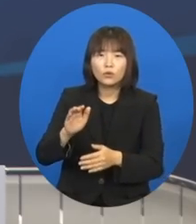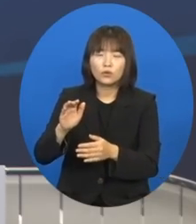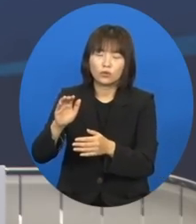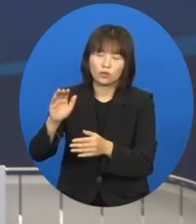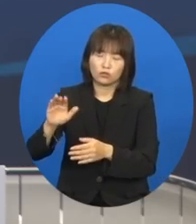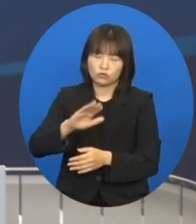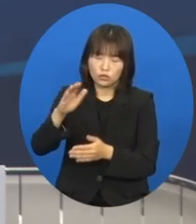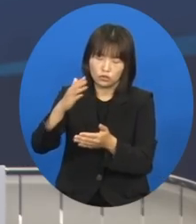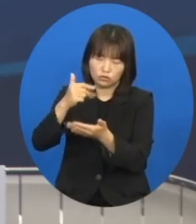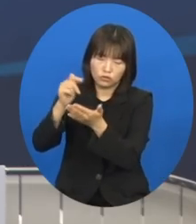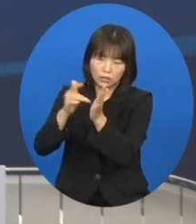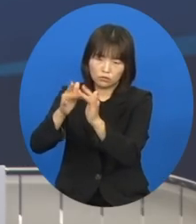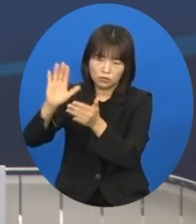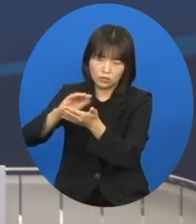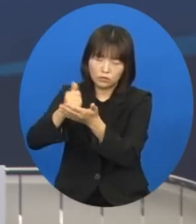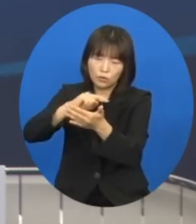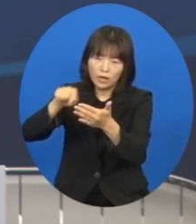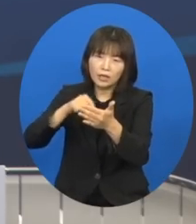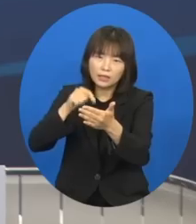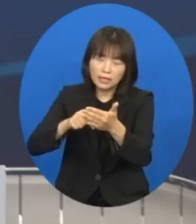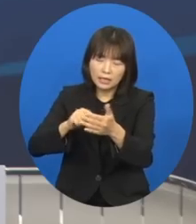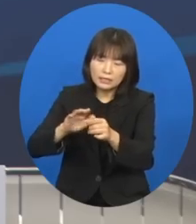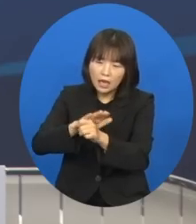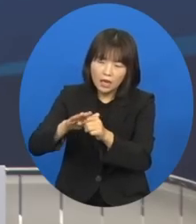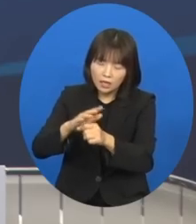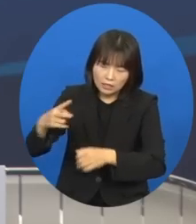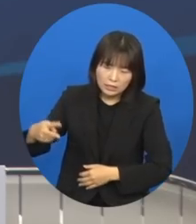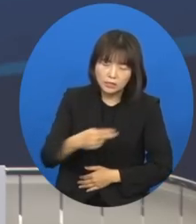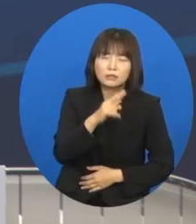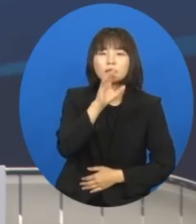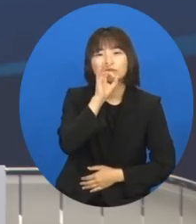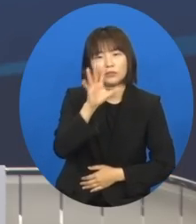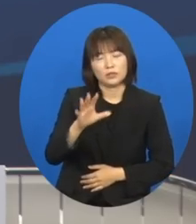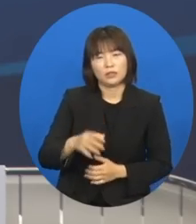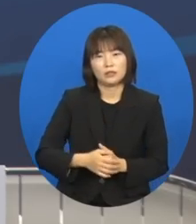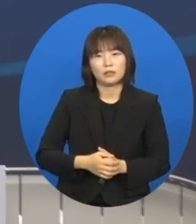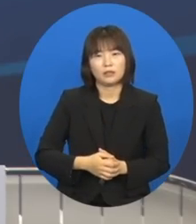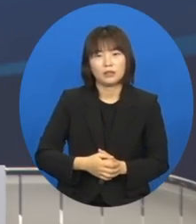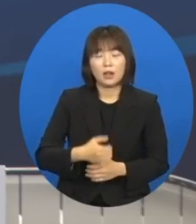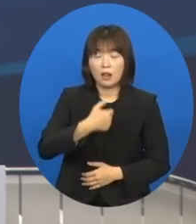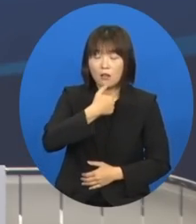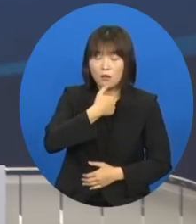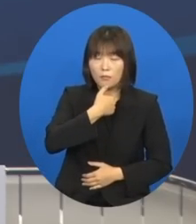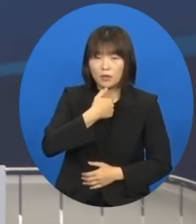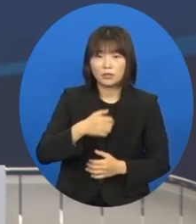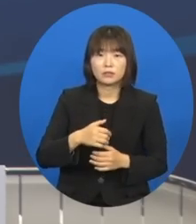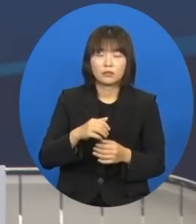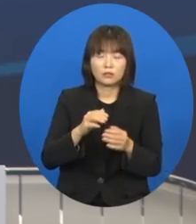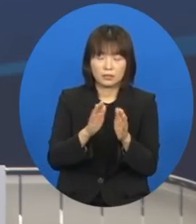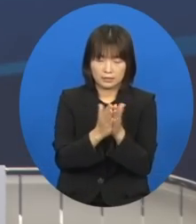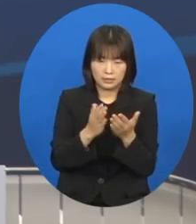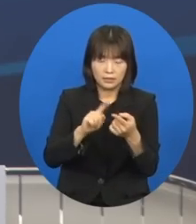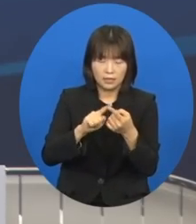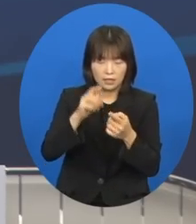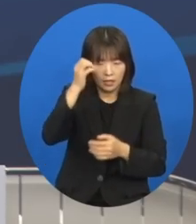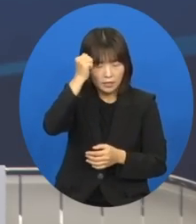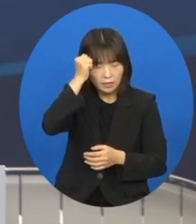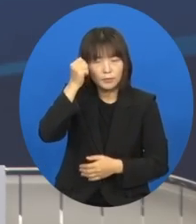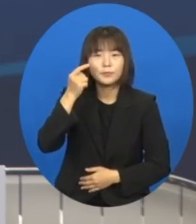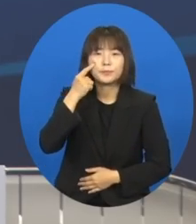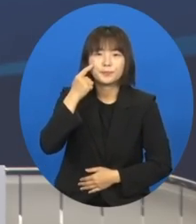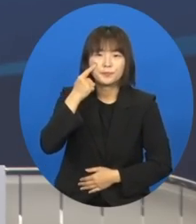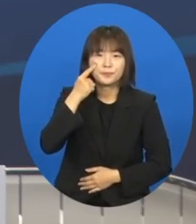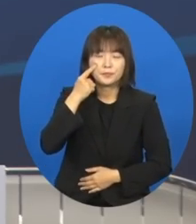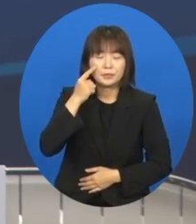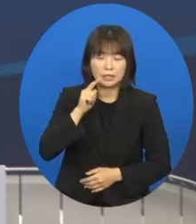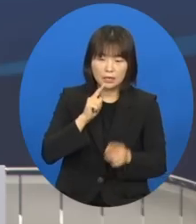하나님의 사랑에서 끊을 수 없으리라. 로마서 8장 38절 39절 이 말씀을 한번 기억해 보세요. 전 이